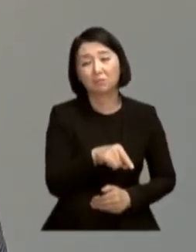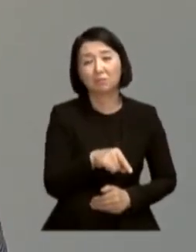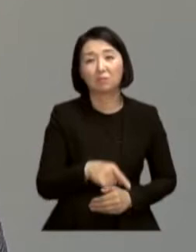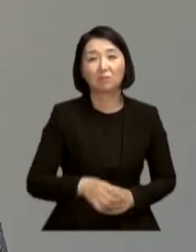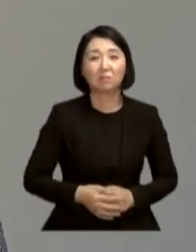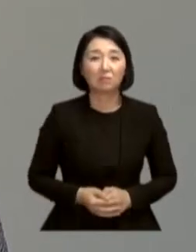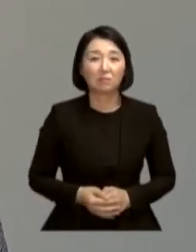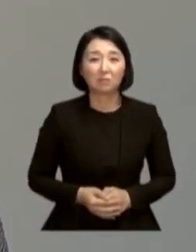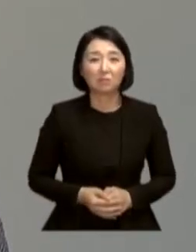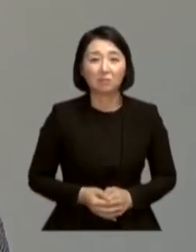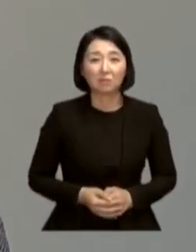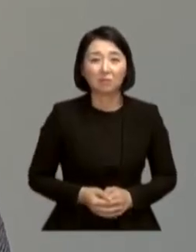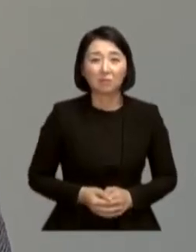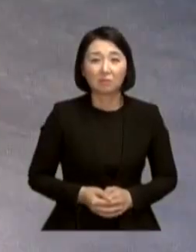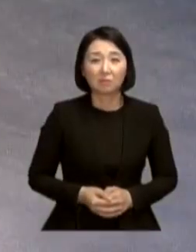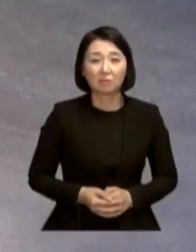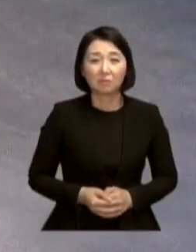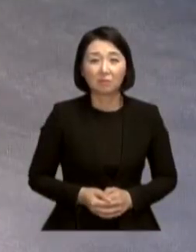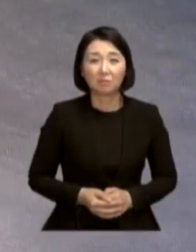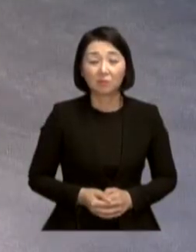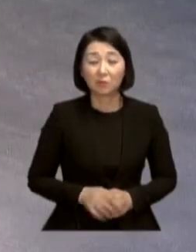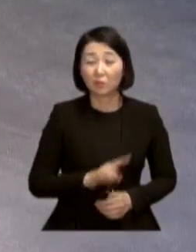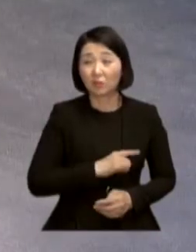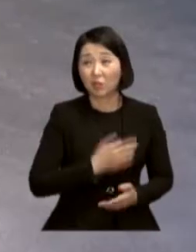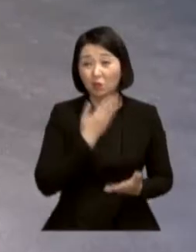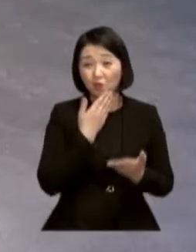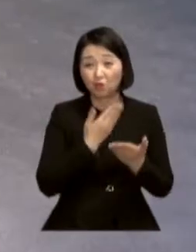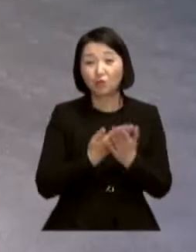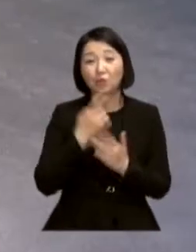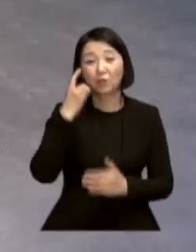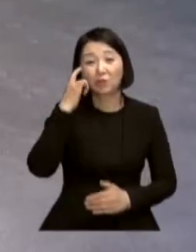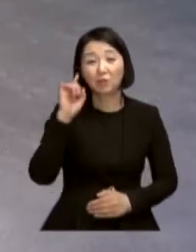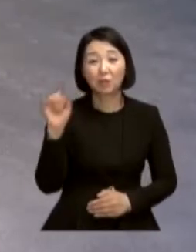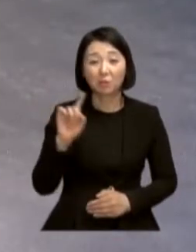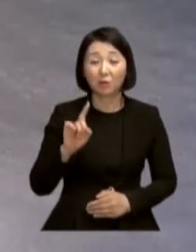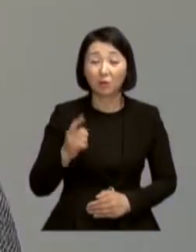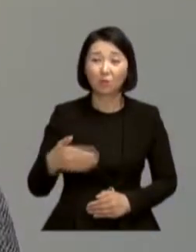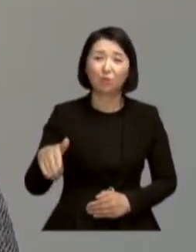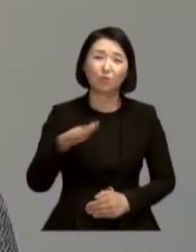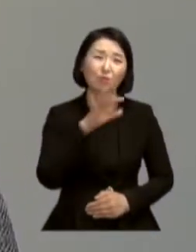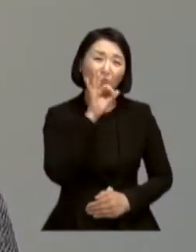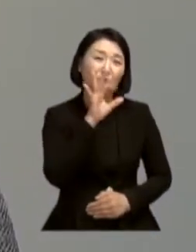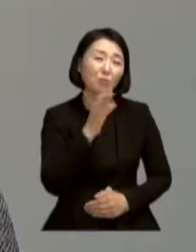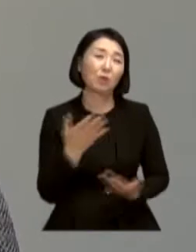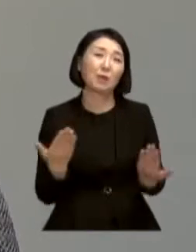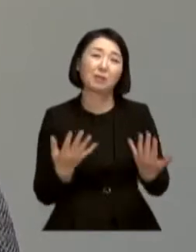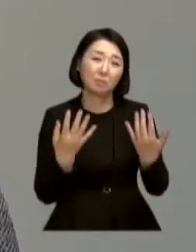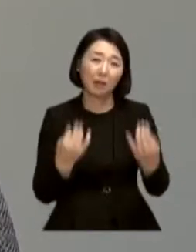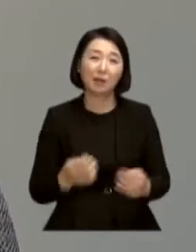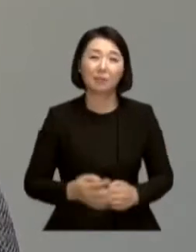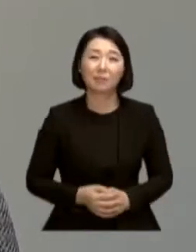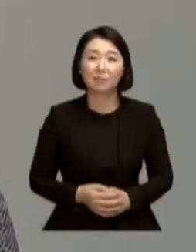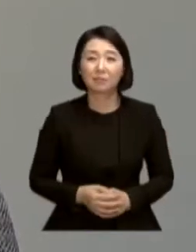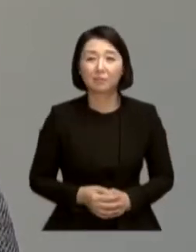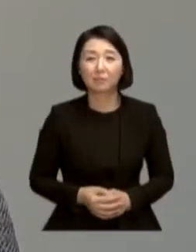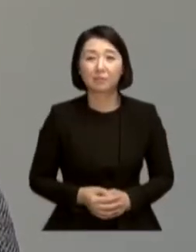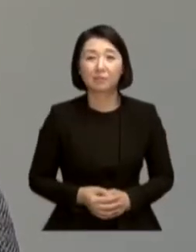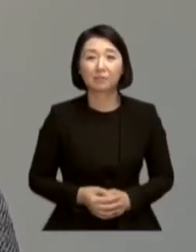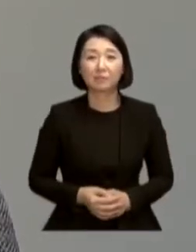사역을 좀 집중적으로 하고 있고 또 저희가 가장 중요하게 생각하는 사역은 저희가 할 수 없는 것들이 많잖아요.